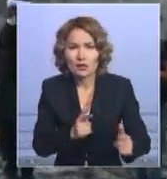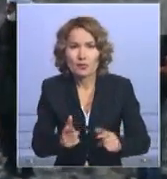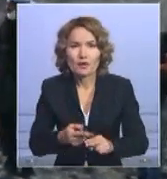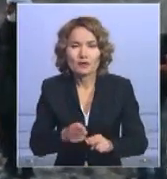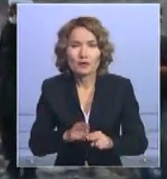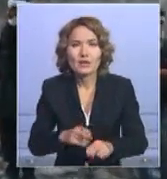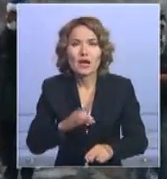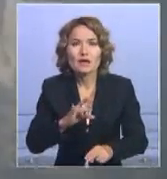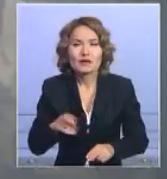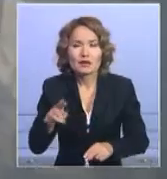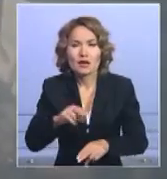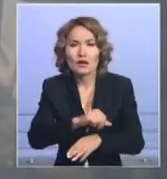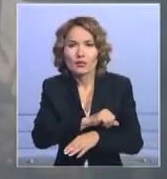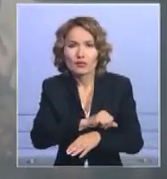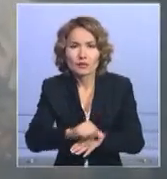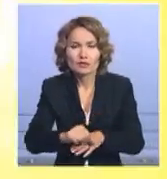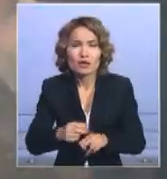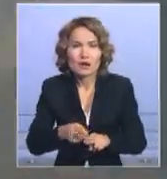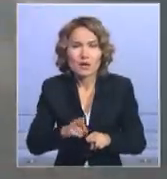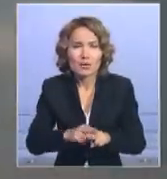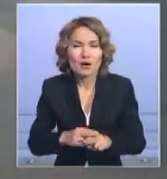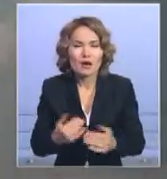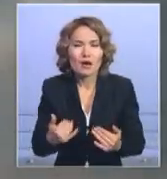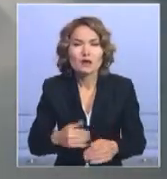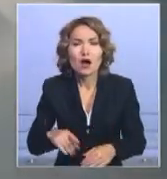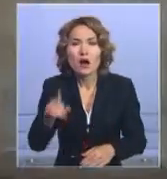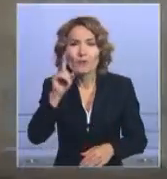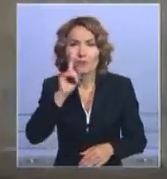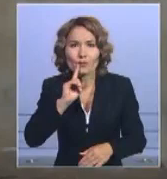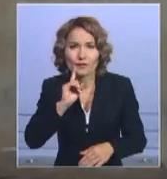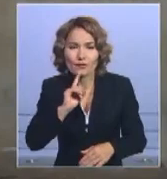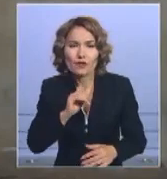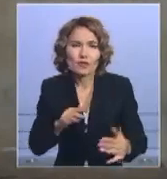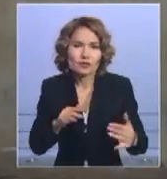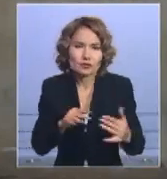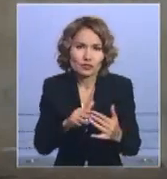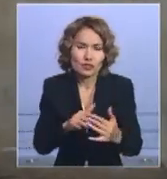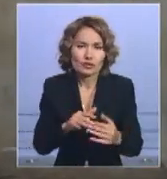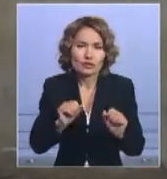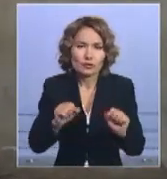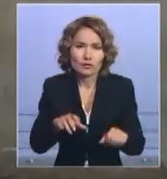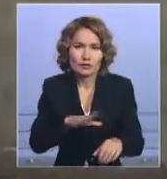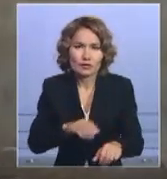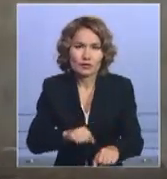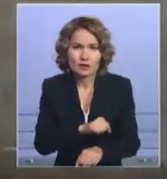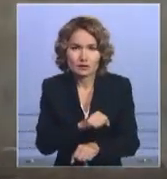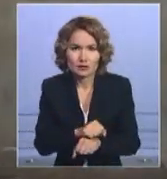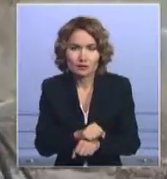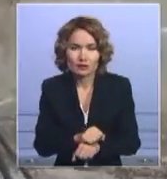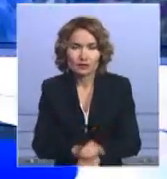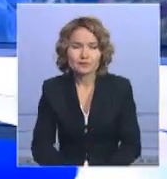министрі Сирияда оқ атпау туралы келісімге алдағы тәуліктерде қол жеткізу мүмкін екенін мәлімдеді.